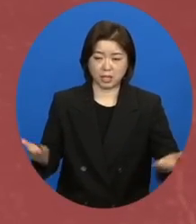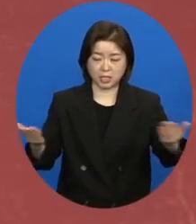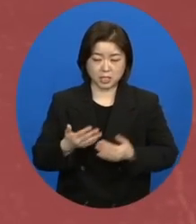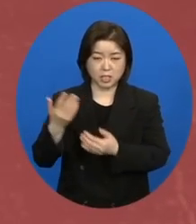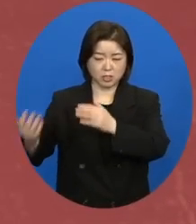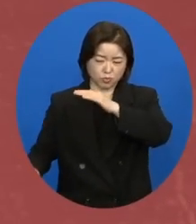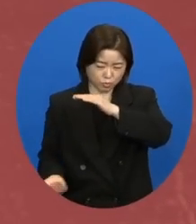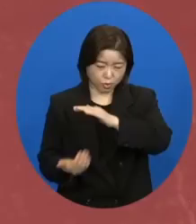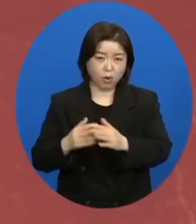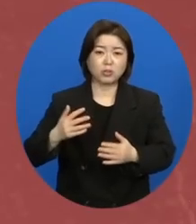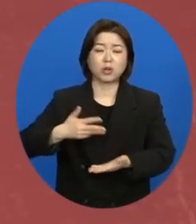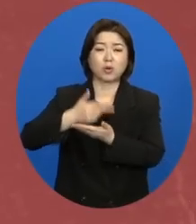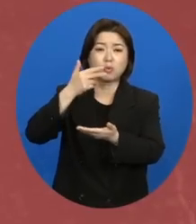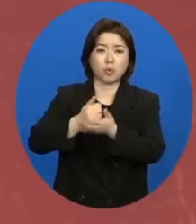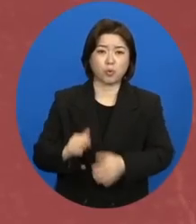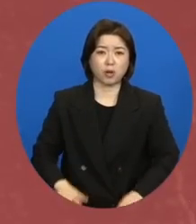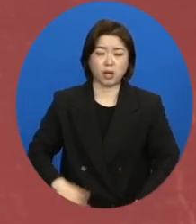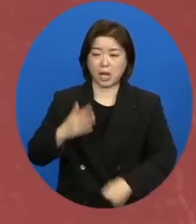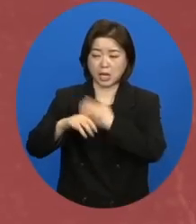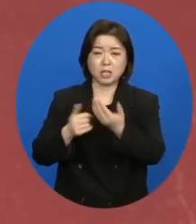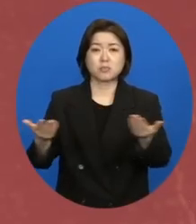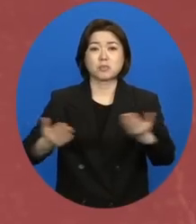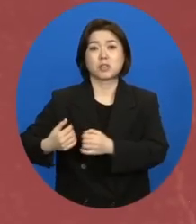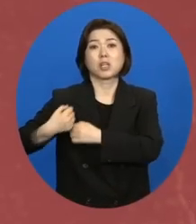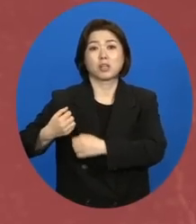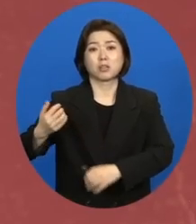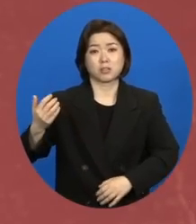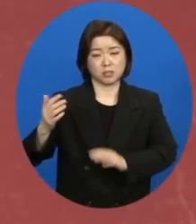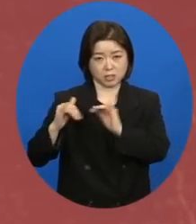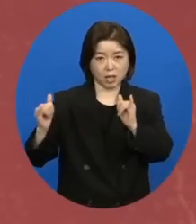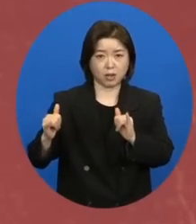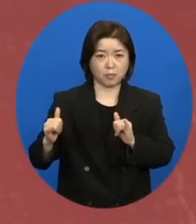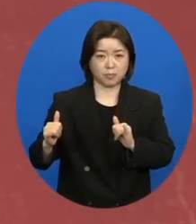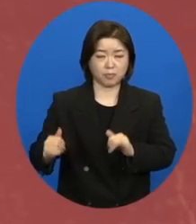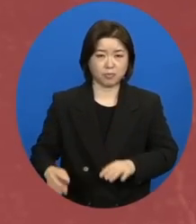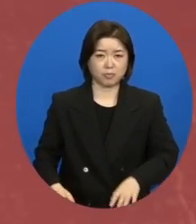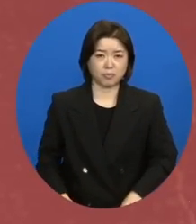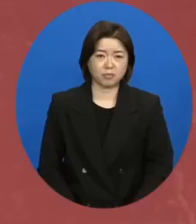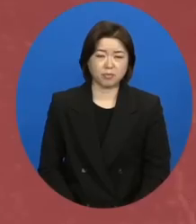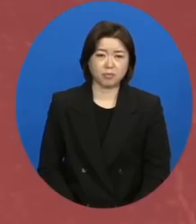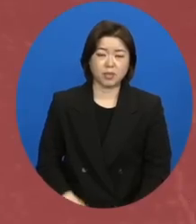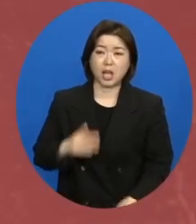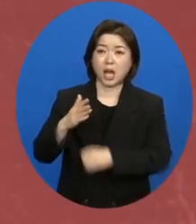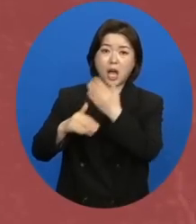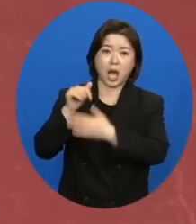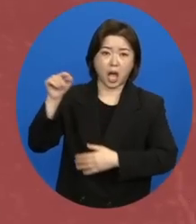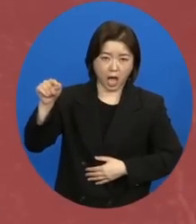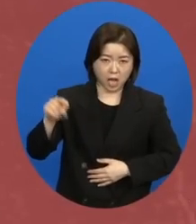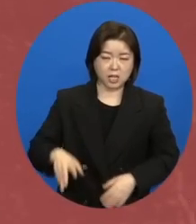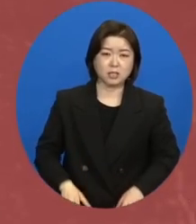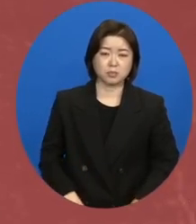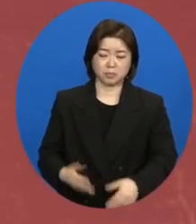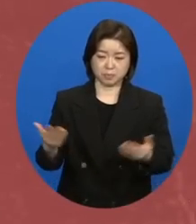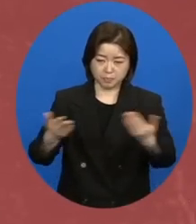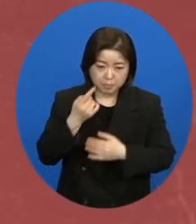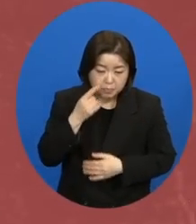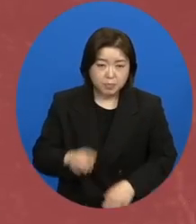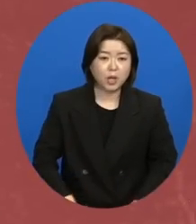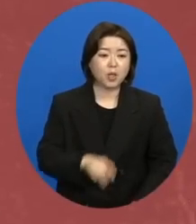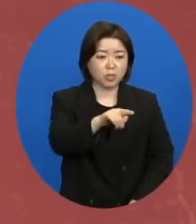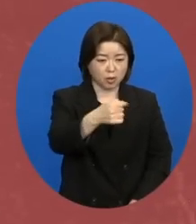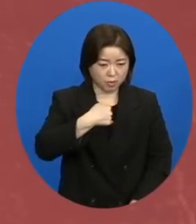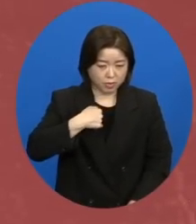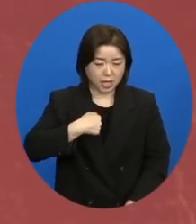여호와 하나님 일꾼이래요. 일꾼 하나님이 이렇게 말하는 거예요. 일을 할 테니 너는